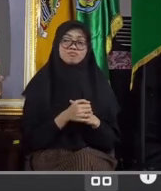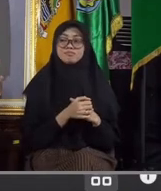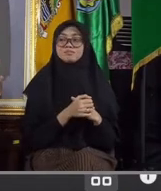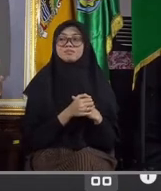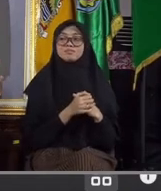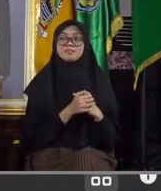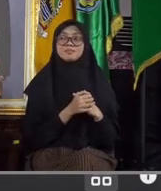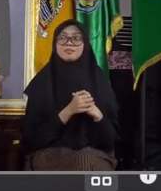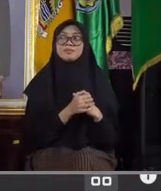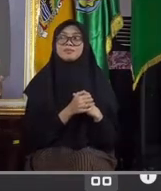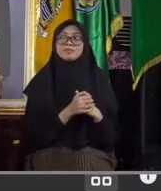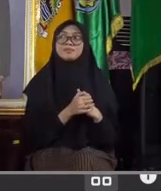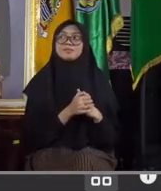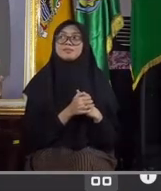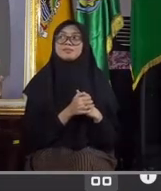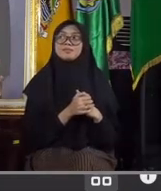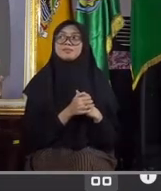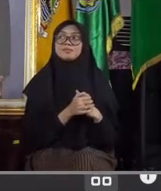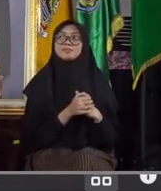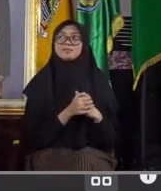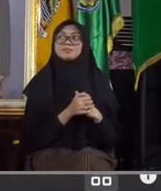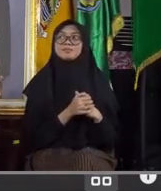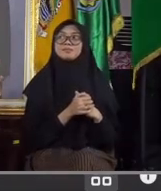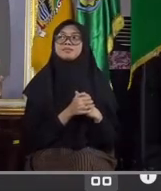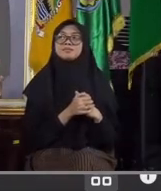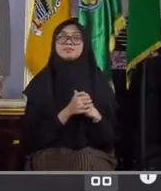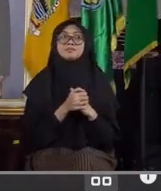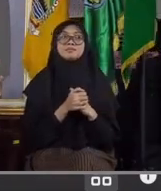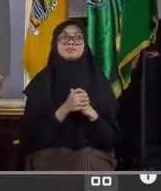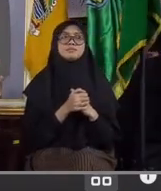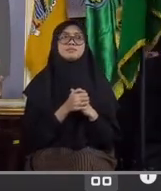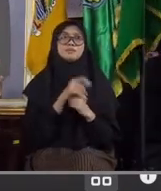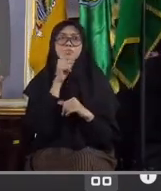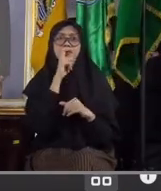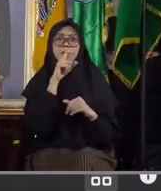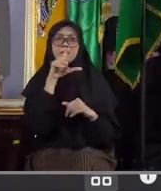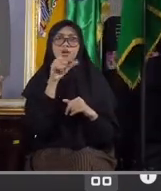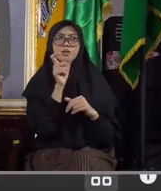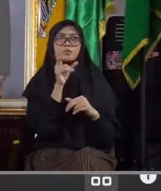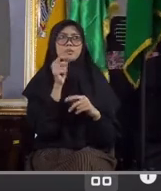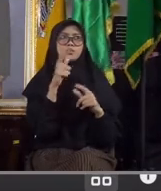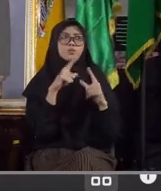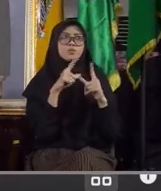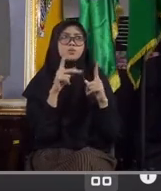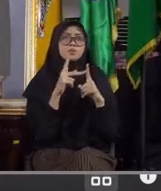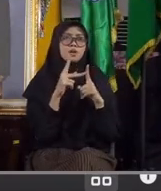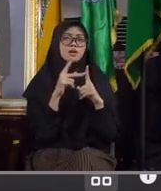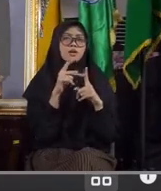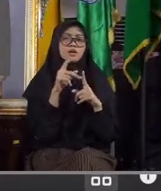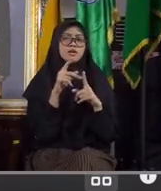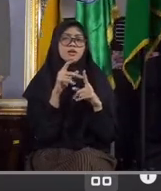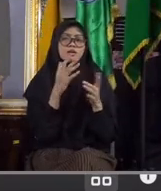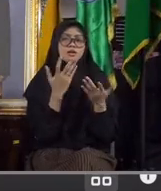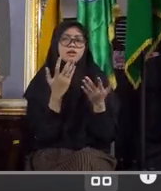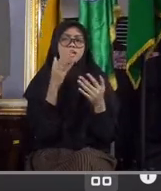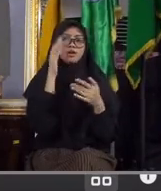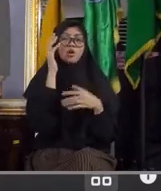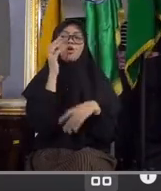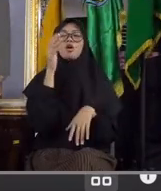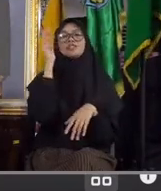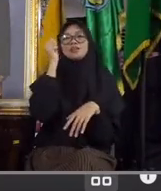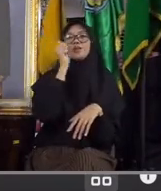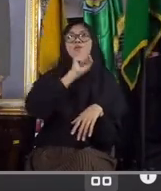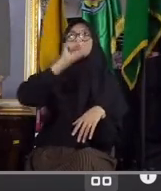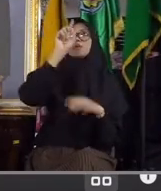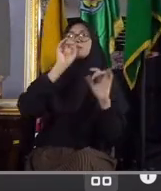ya. Nggih. Pak Lurah. Nggih, assalamualaikum, Pak Gub. Waalaikumsalam. Niku